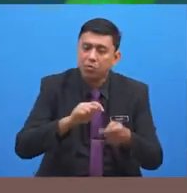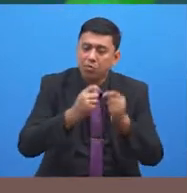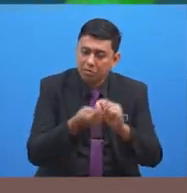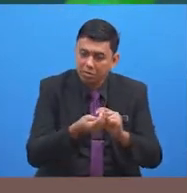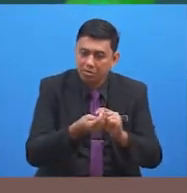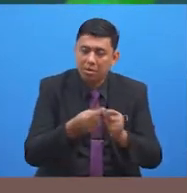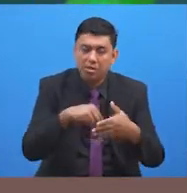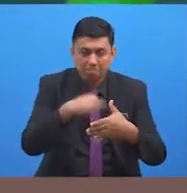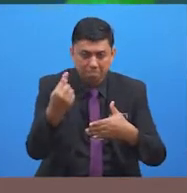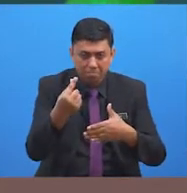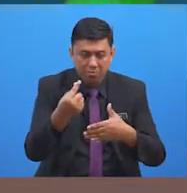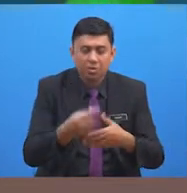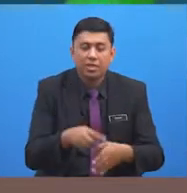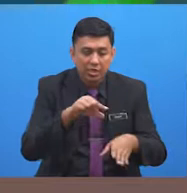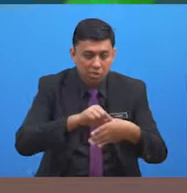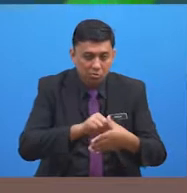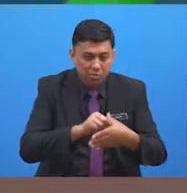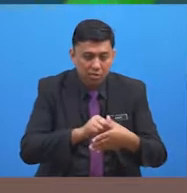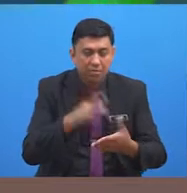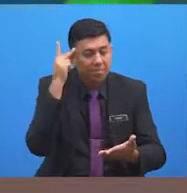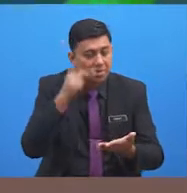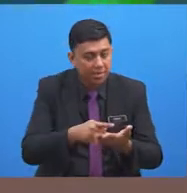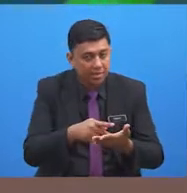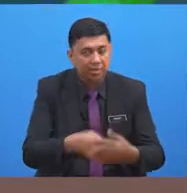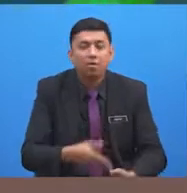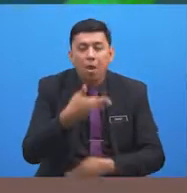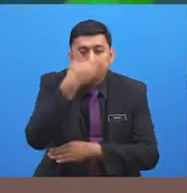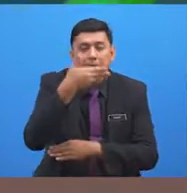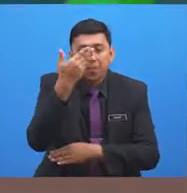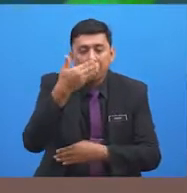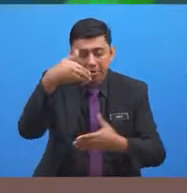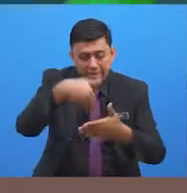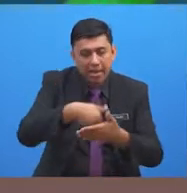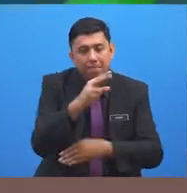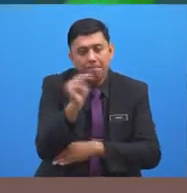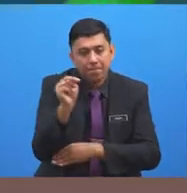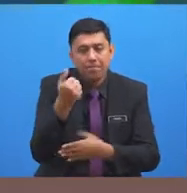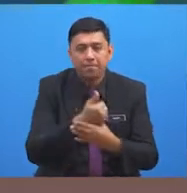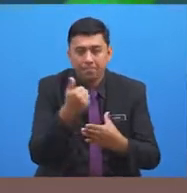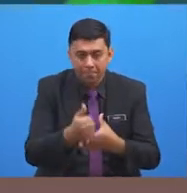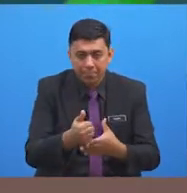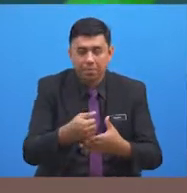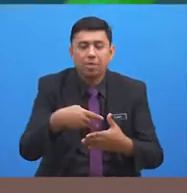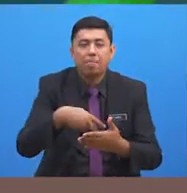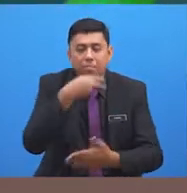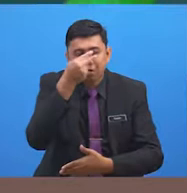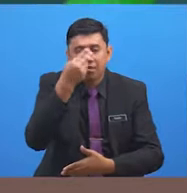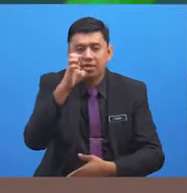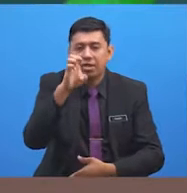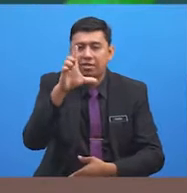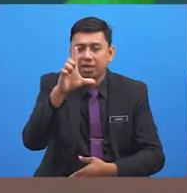pertukaran gas-gas pernafasan di tisu dikenali sebagai pernafasan dalaman atau pernafasan